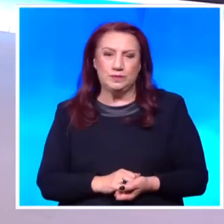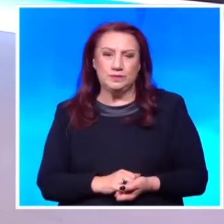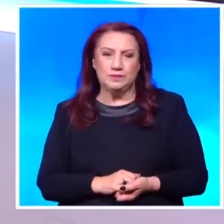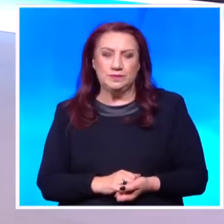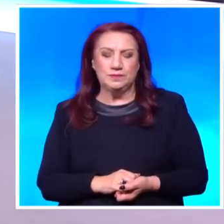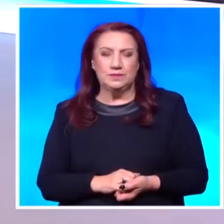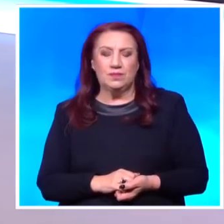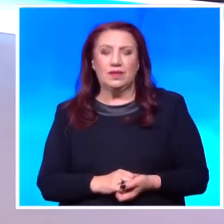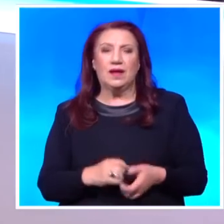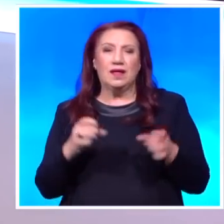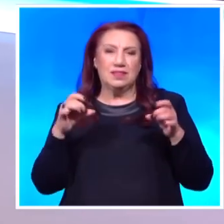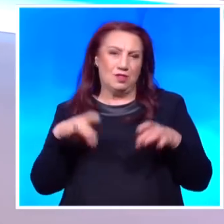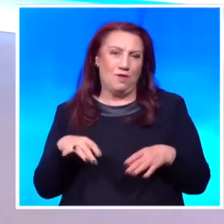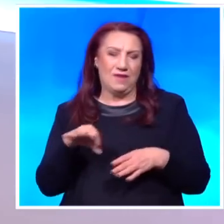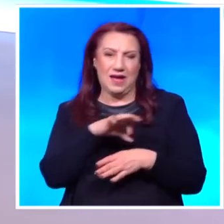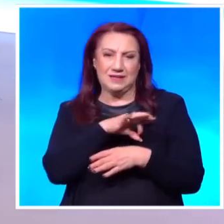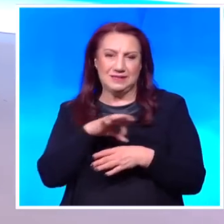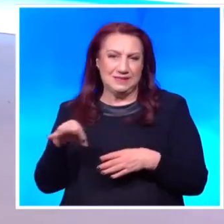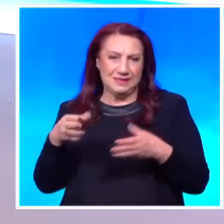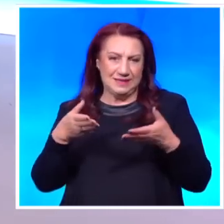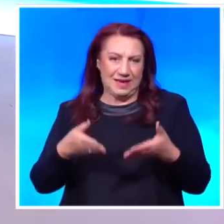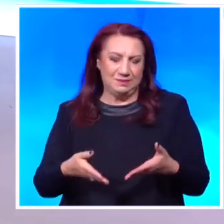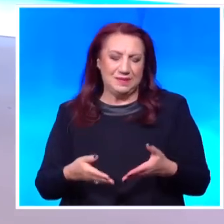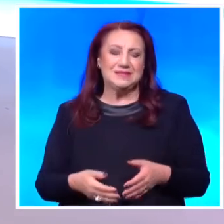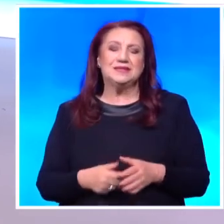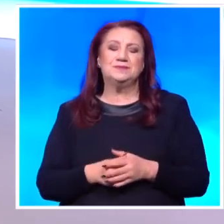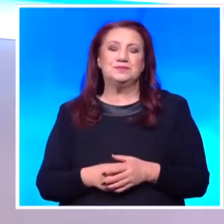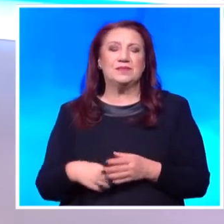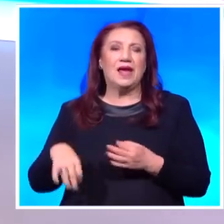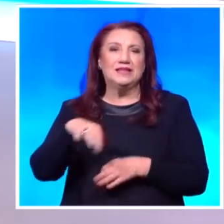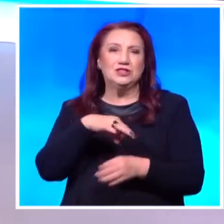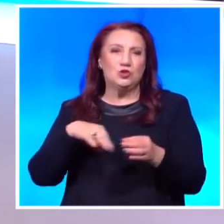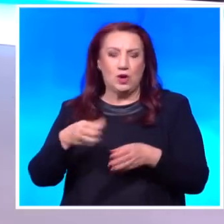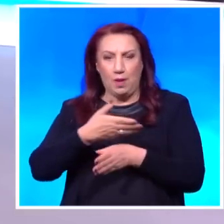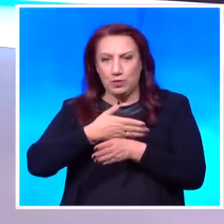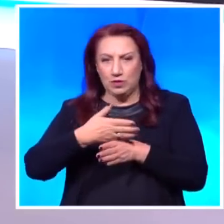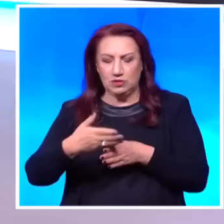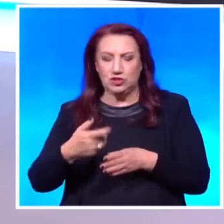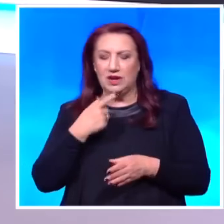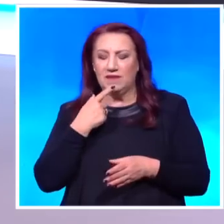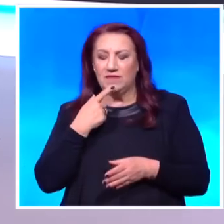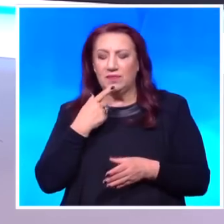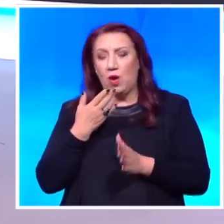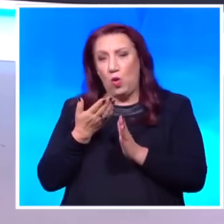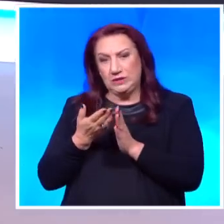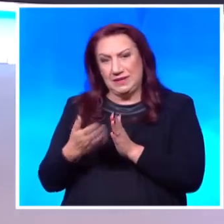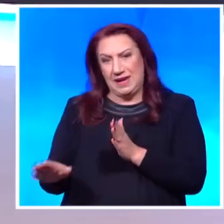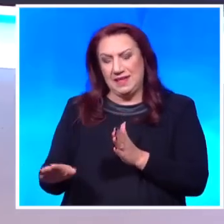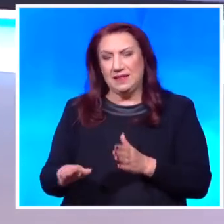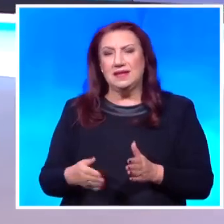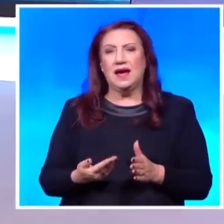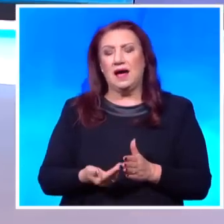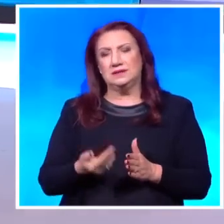Нова седмица, ново развитие на сагата в съдебната система. Отстраненият предсрочно с президентски указ обвинител номер 1 Иван